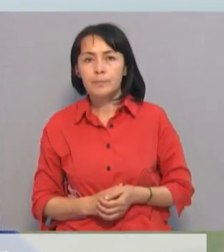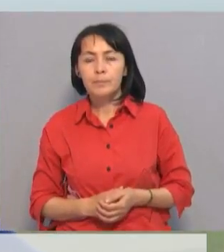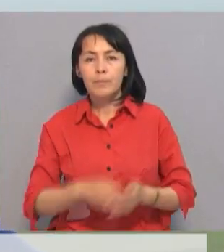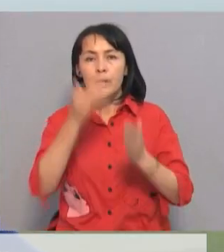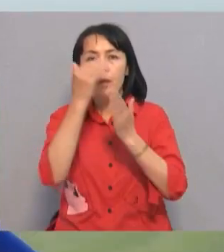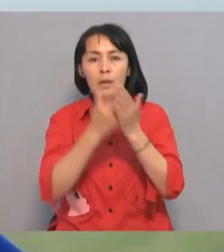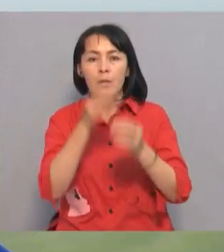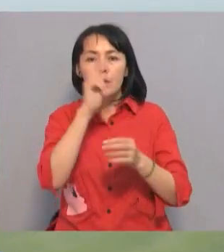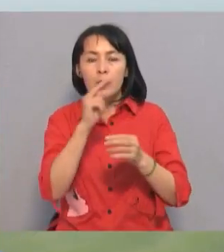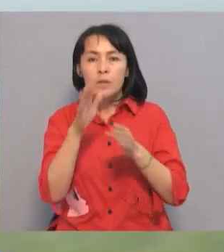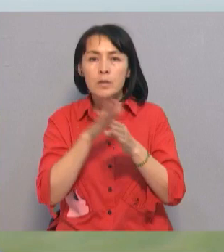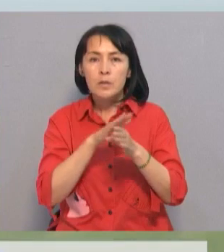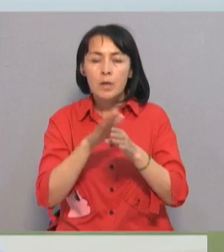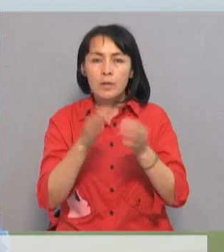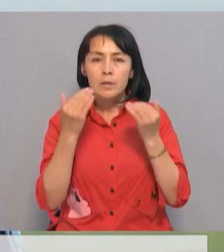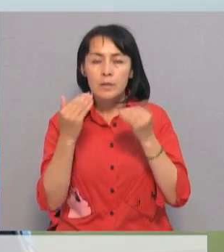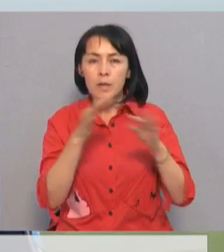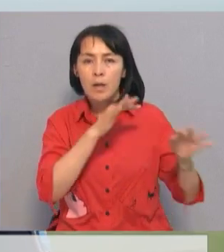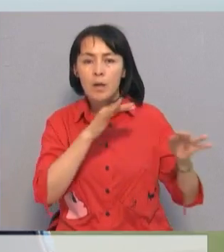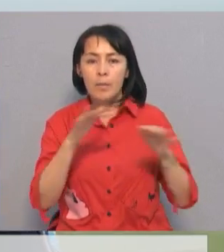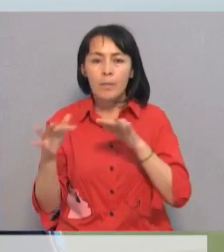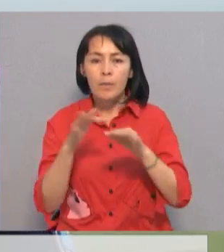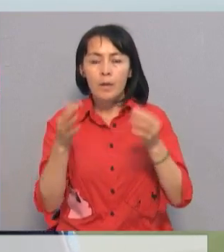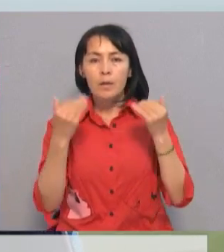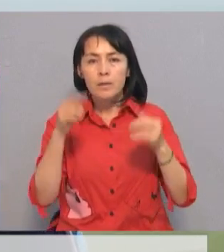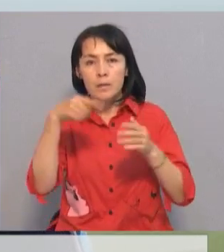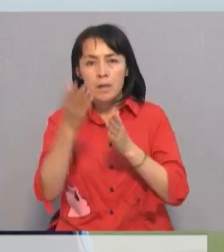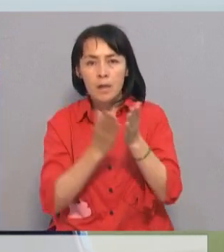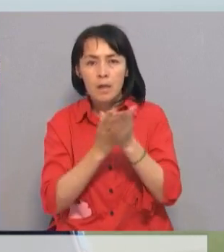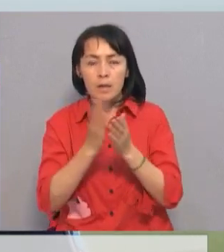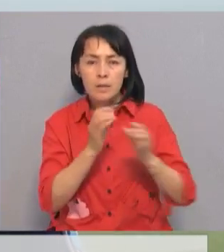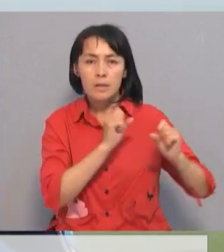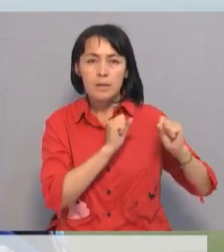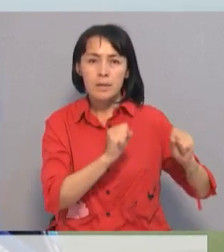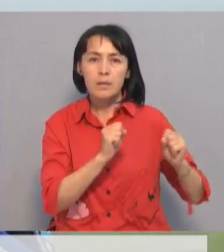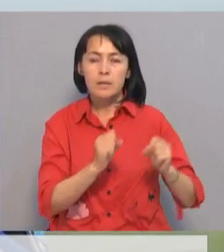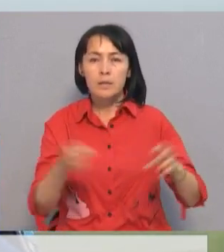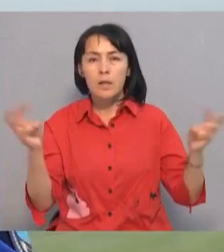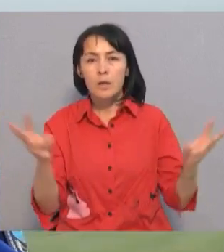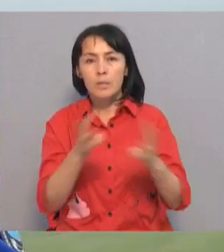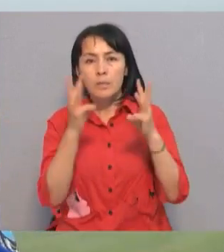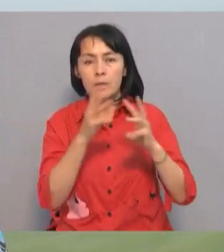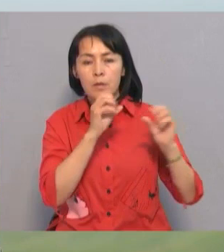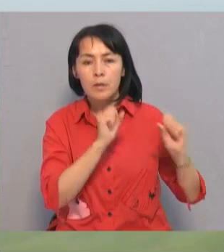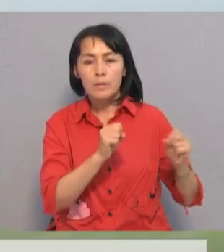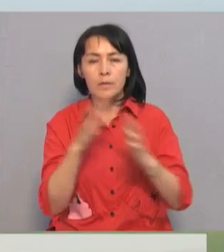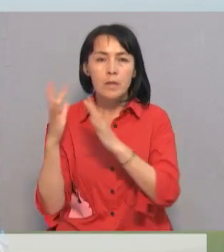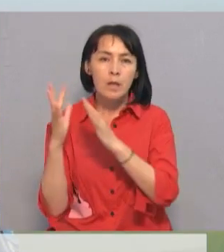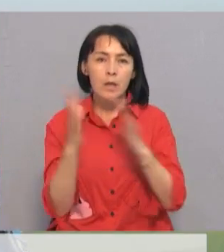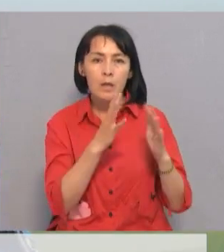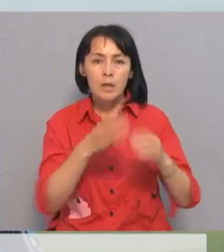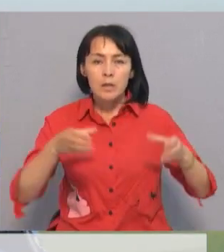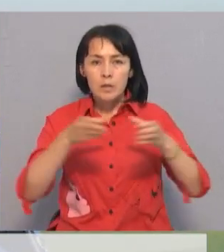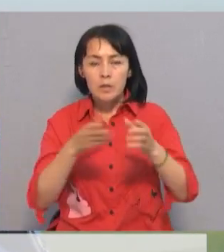в рамках учения проводился комплекс профилактических мероприятий направленных на сохранение режима пожарной безопасности в лесах